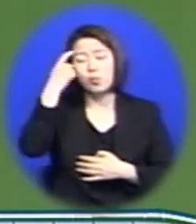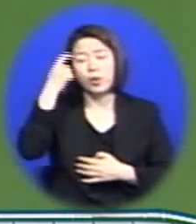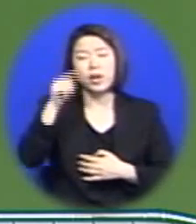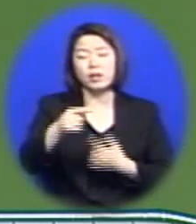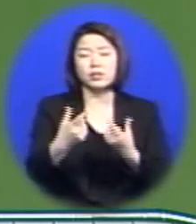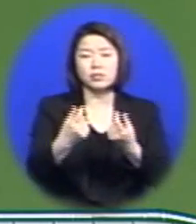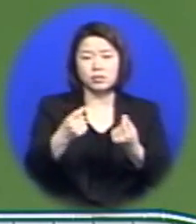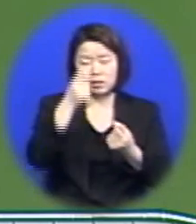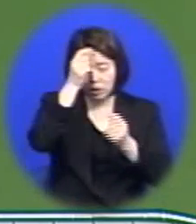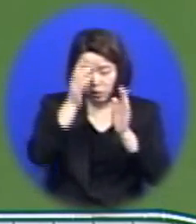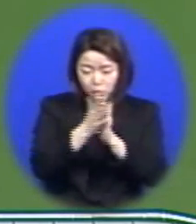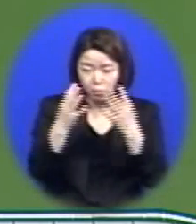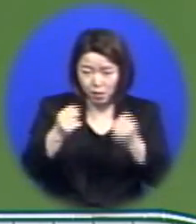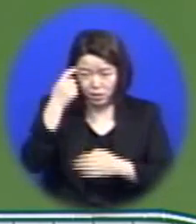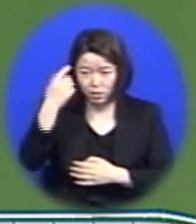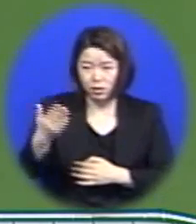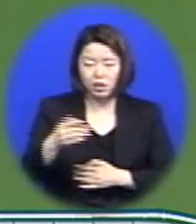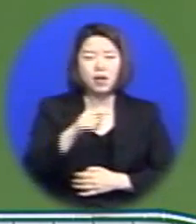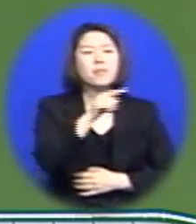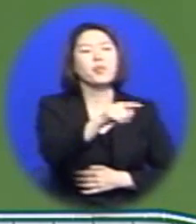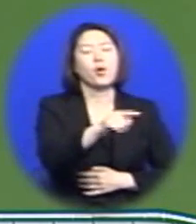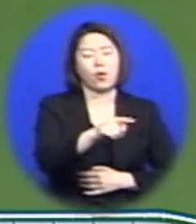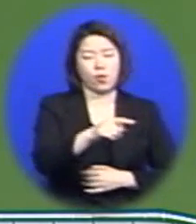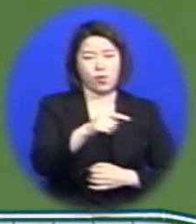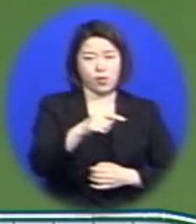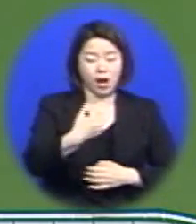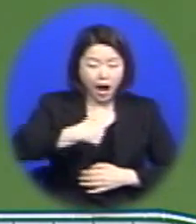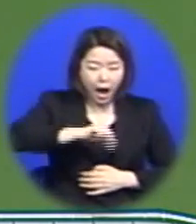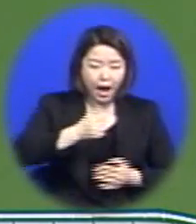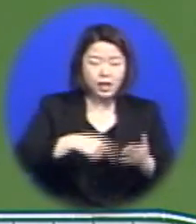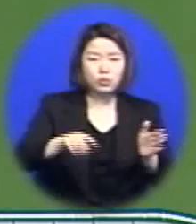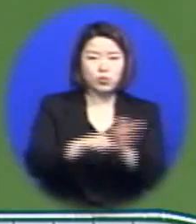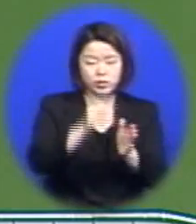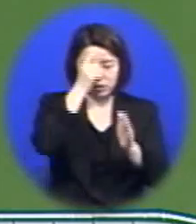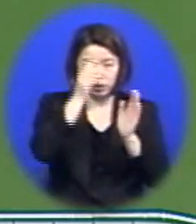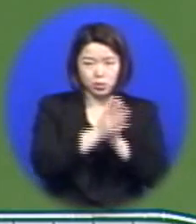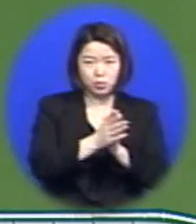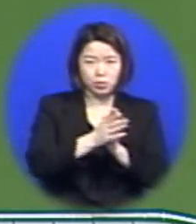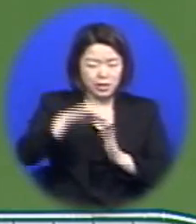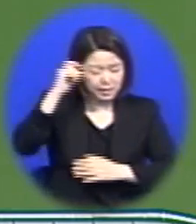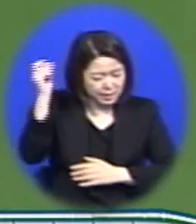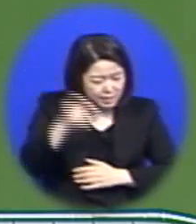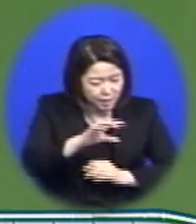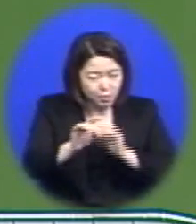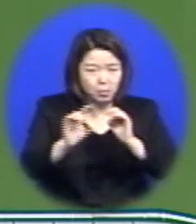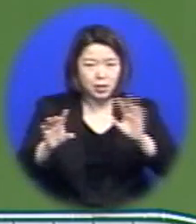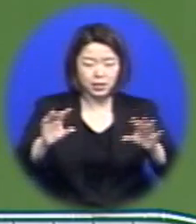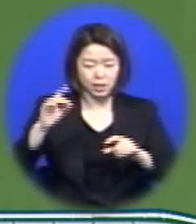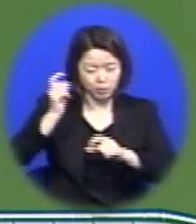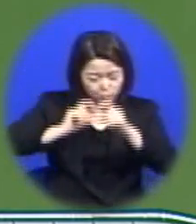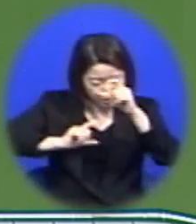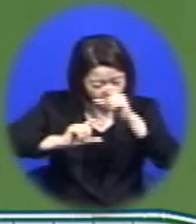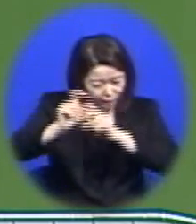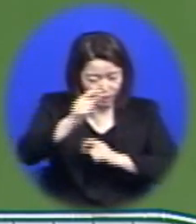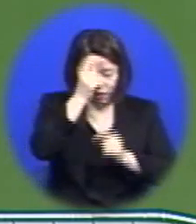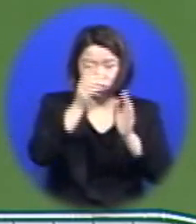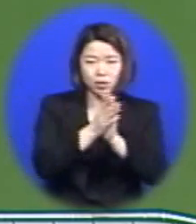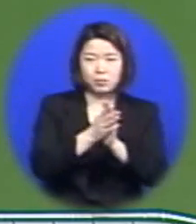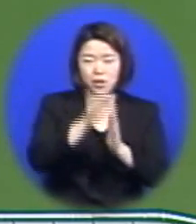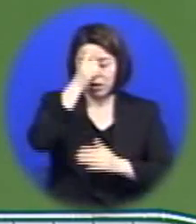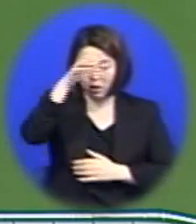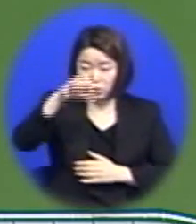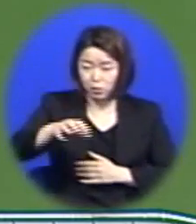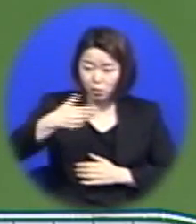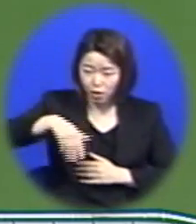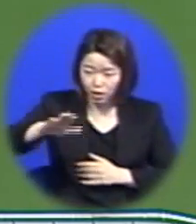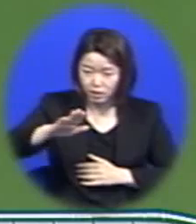위해서 기도하는거다 어머님이 자기 위해서 그 새벽마다 철회하면서 기도원에 올라가서 그렇게 기도하는게